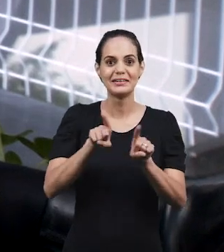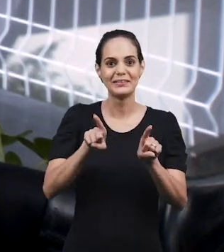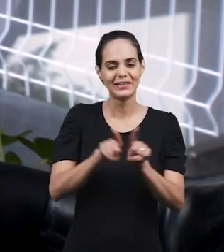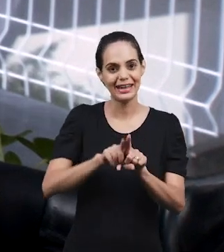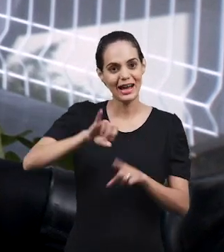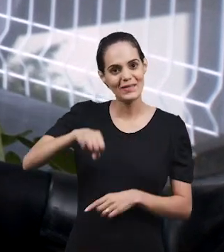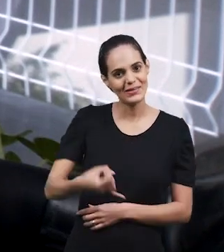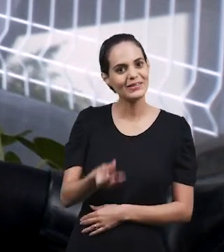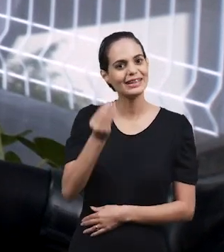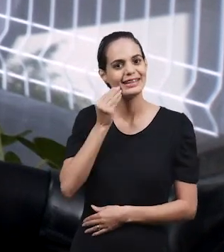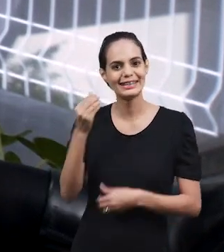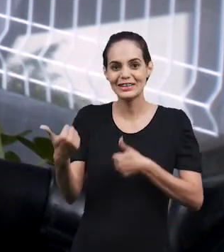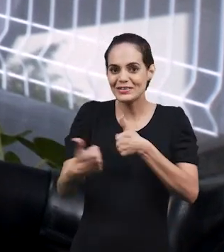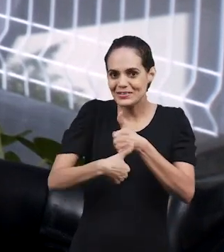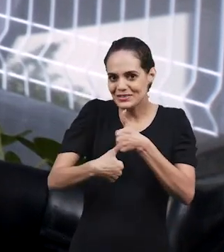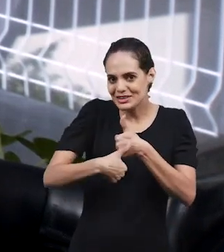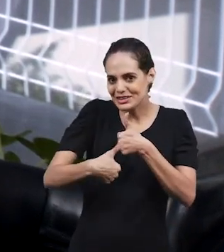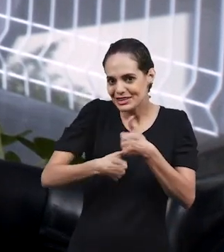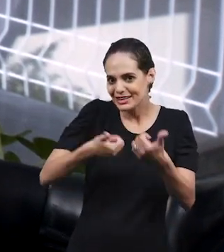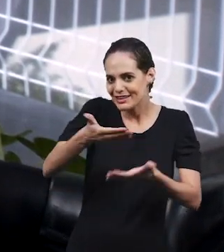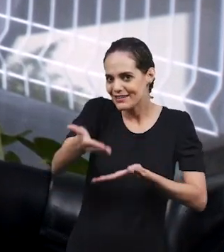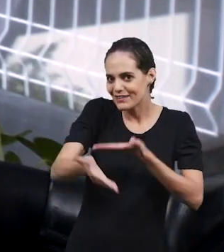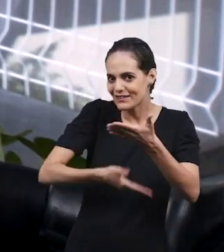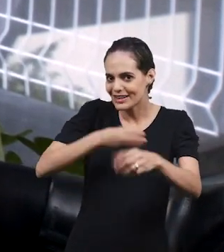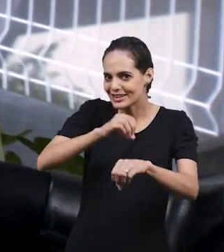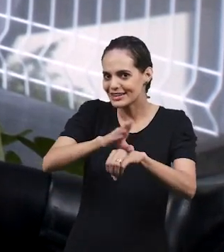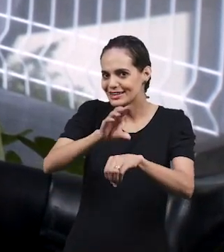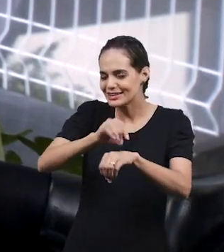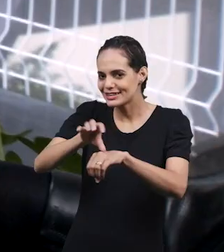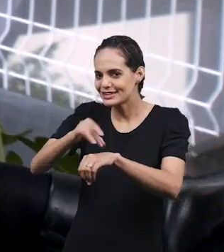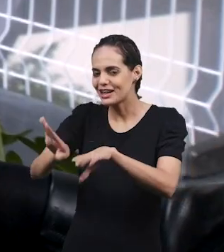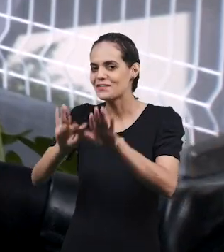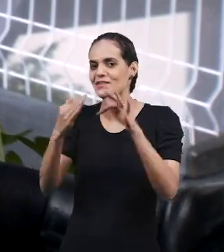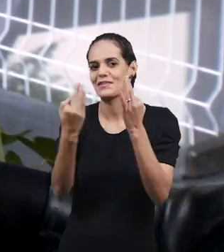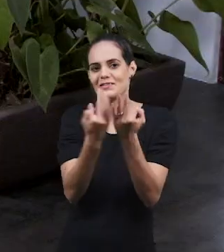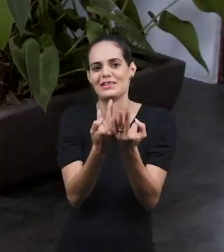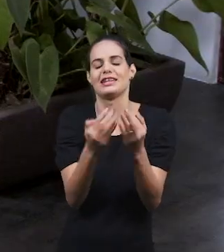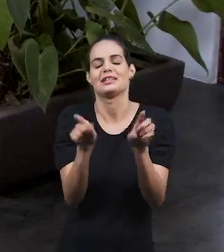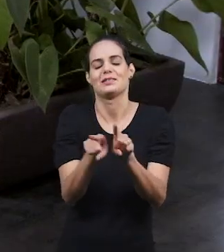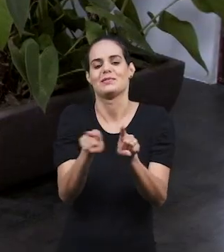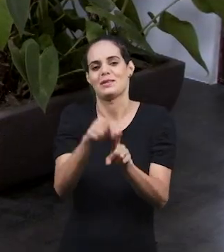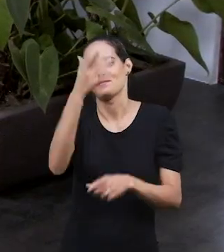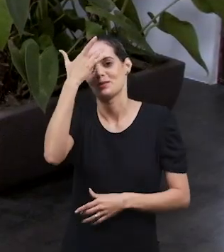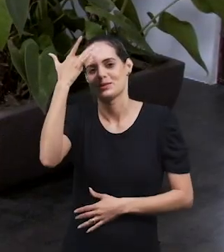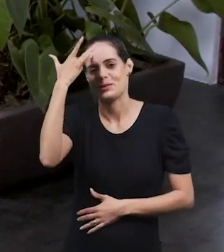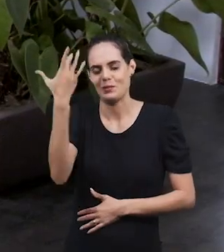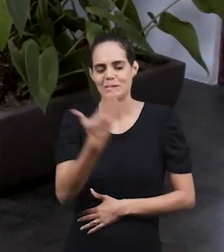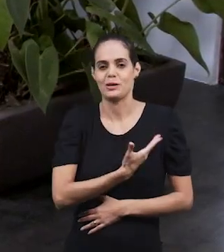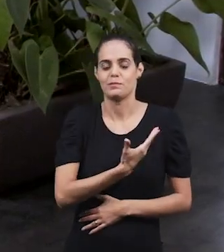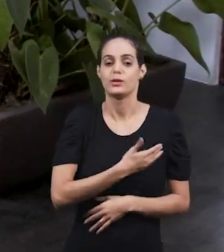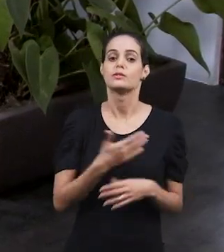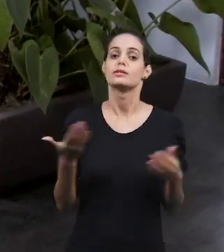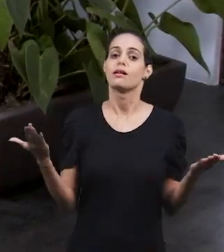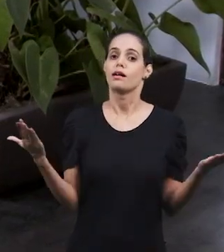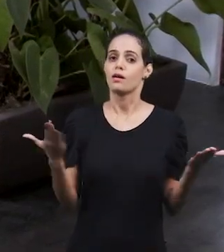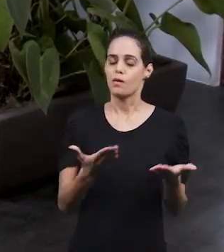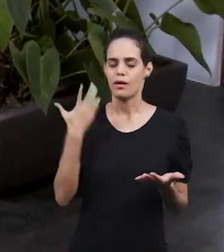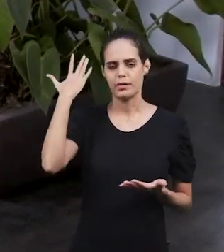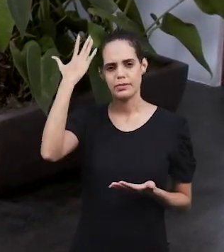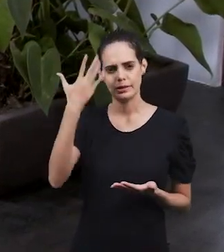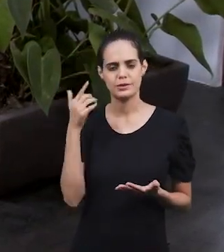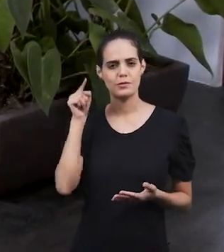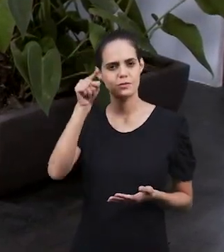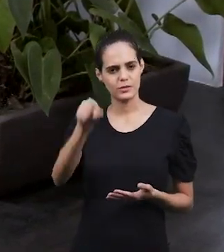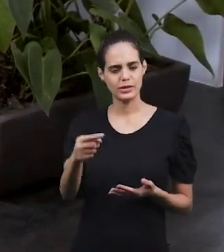opinion. Donc, profitez pour partager avec vos familles et connaissances. Maintenant, je m'adresse à